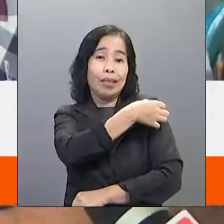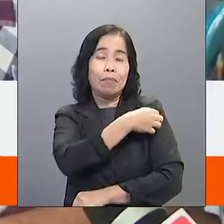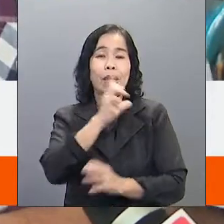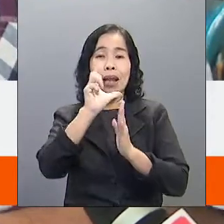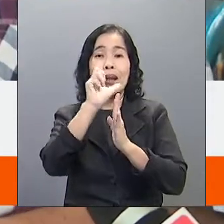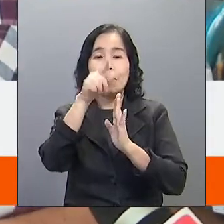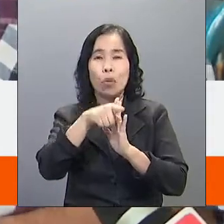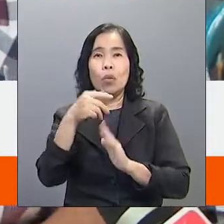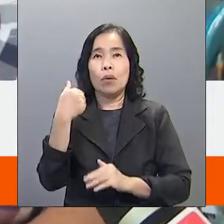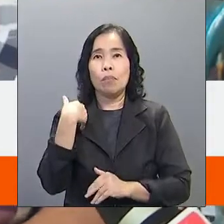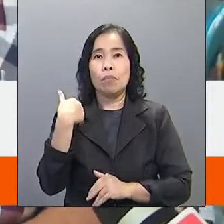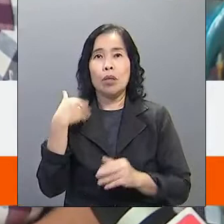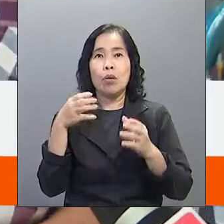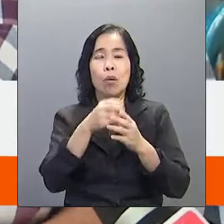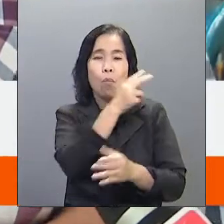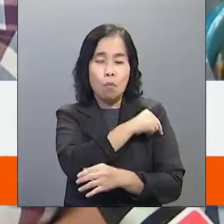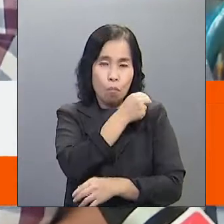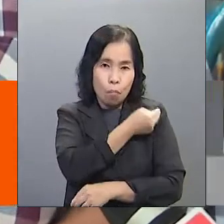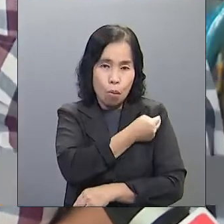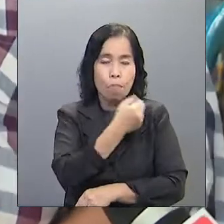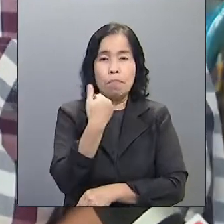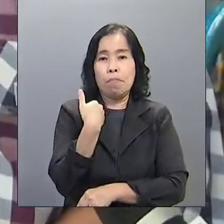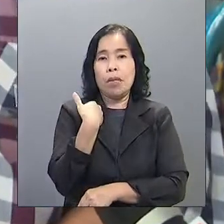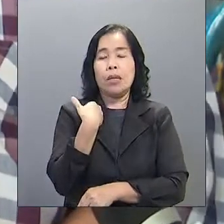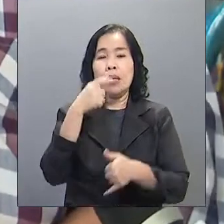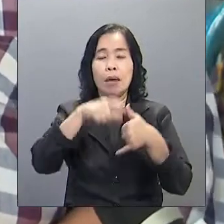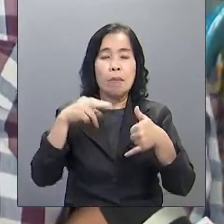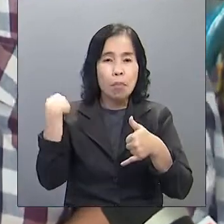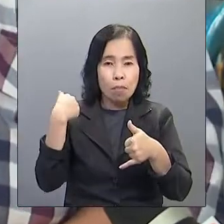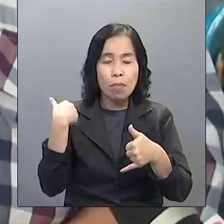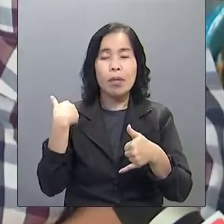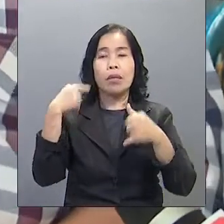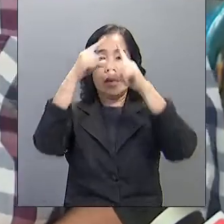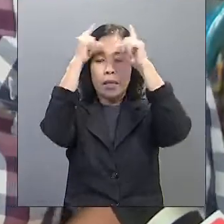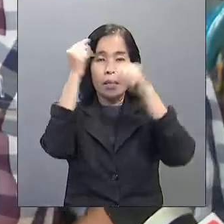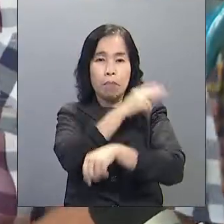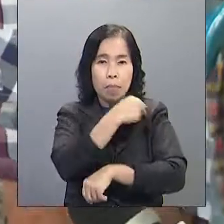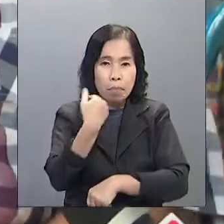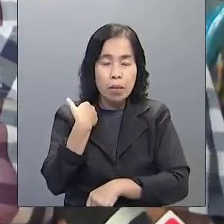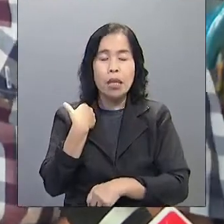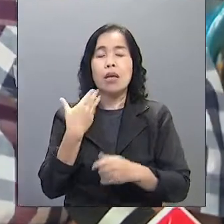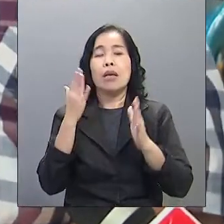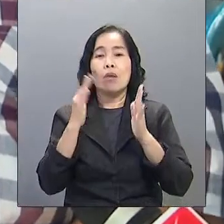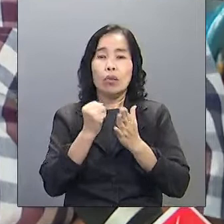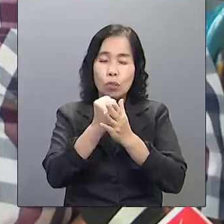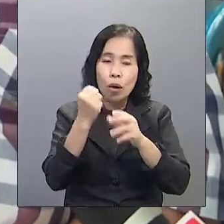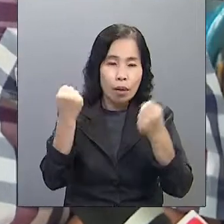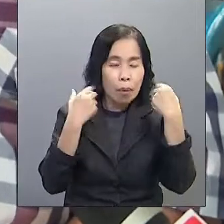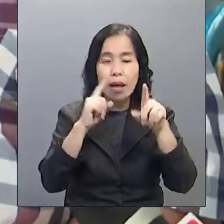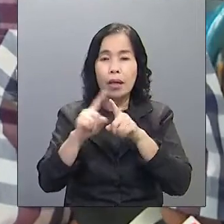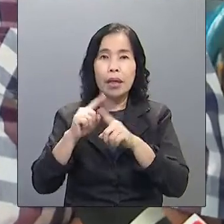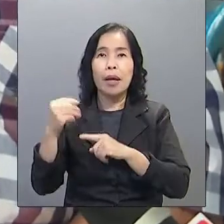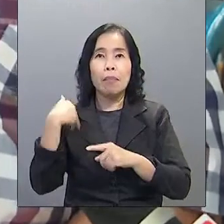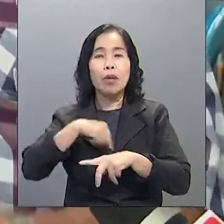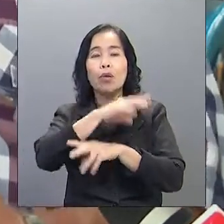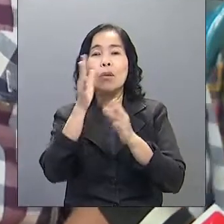ามีกองแพทย์โดยเฉพาะมีหมอนะครับมีพยาบาลมีเทคนิคอะไรต่างๆทั้งหมดนะครับมันก็จะ